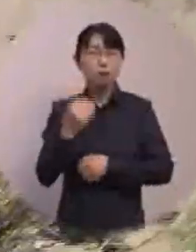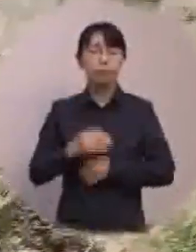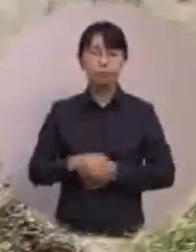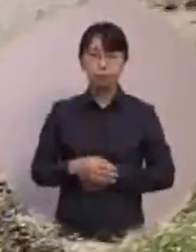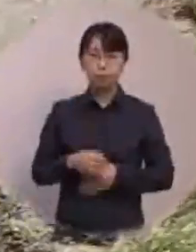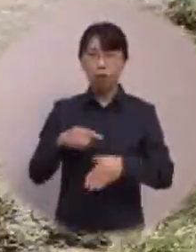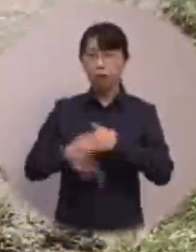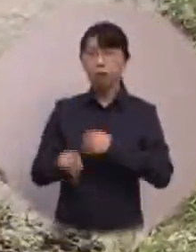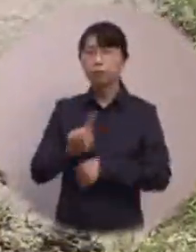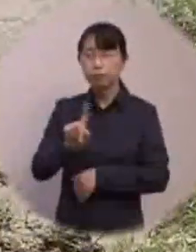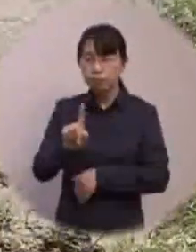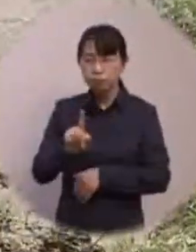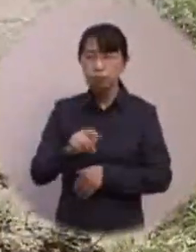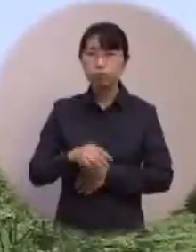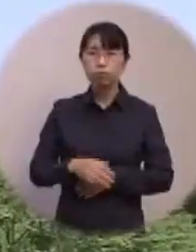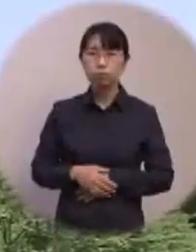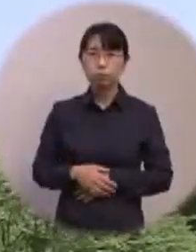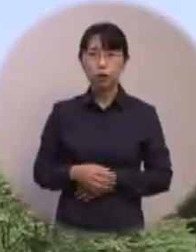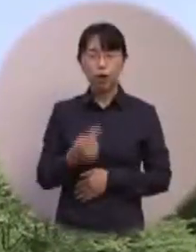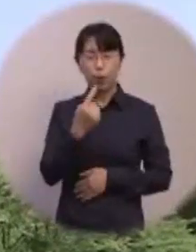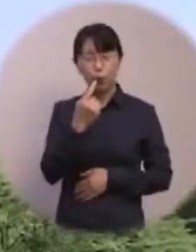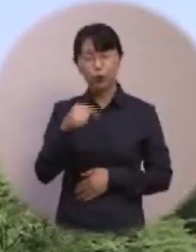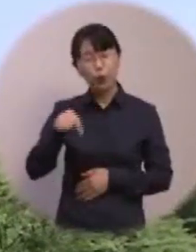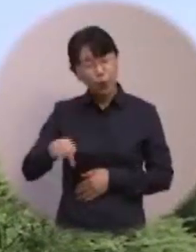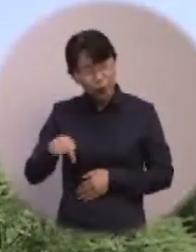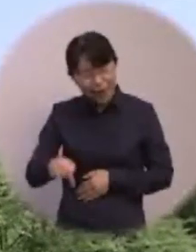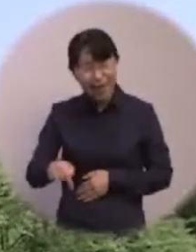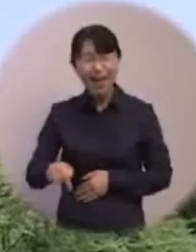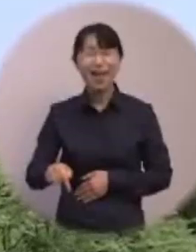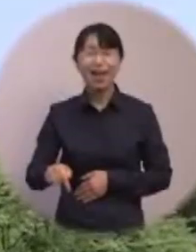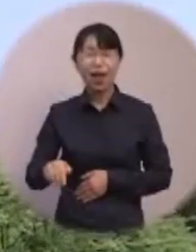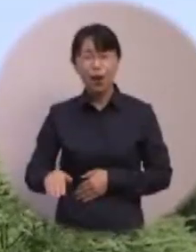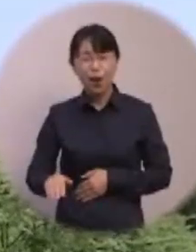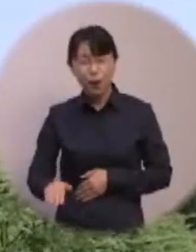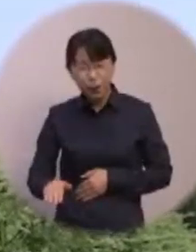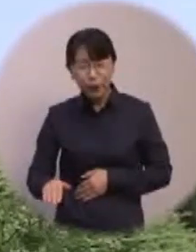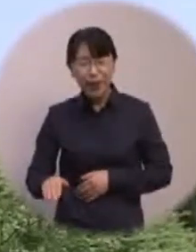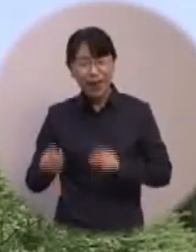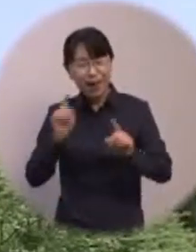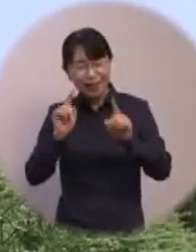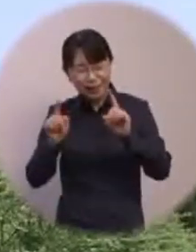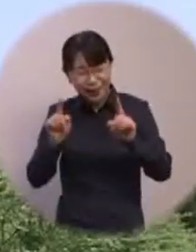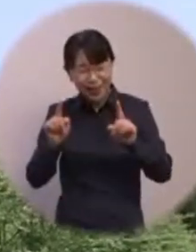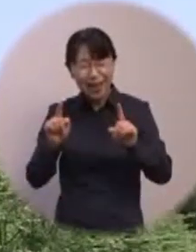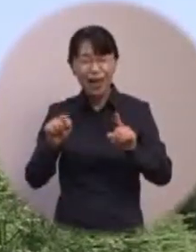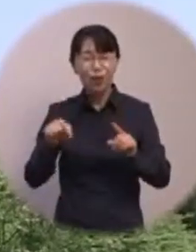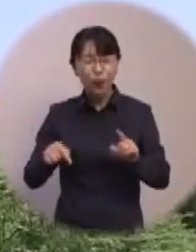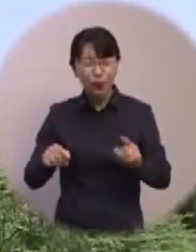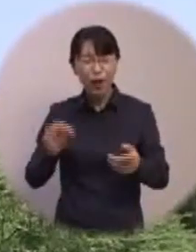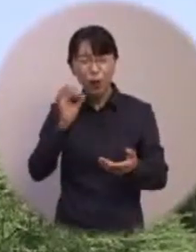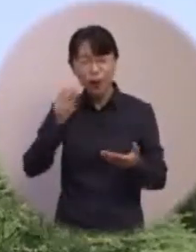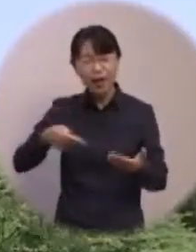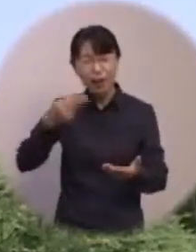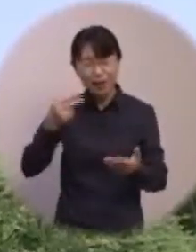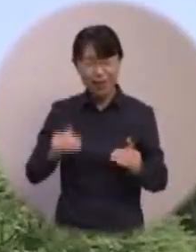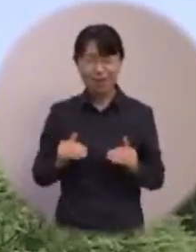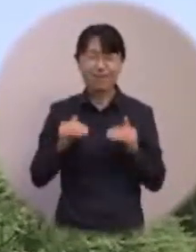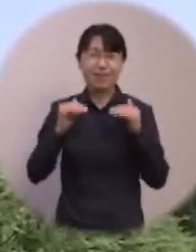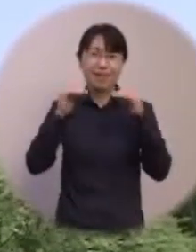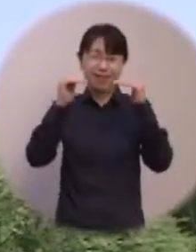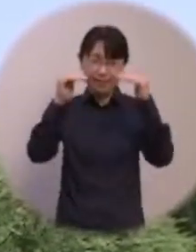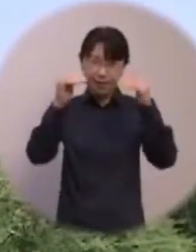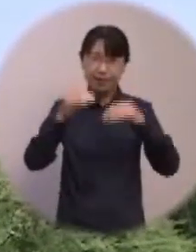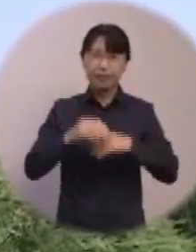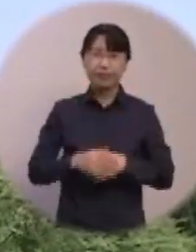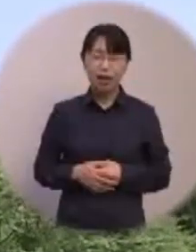前。そのわけは、 で僕たちは子供の頃からここで遊んだり、ここのお米を食べさせてもらって、大きくなってきたもんです